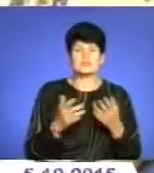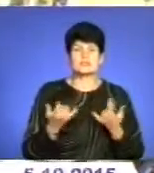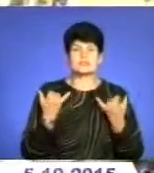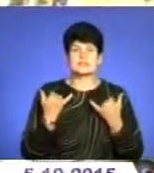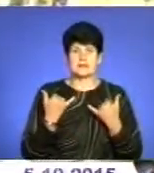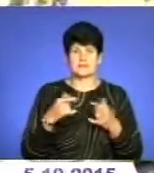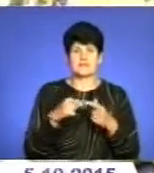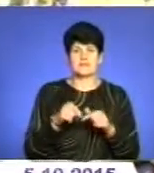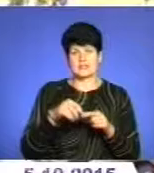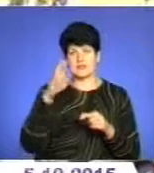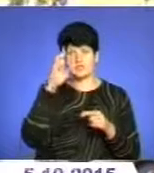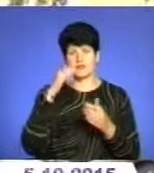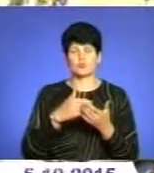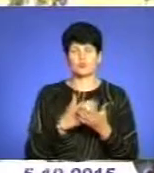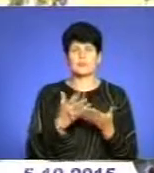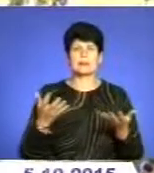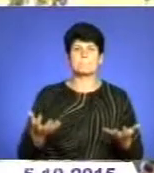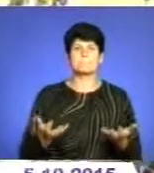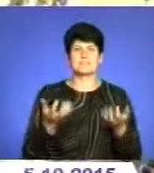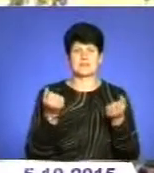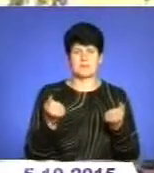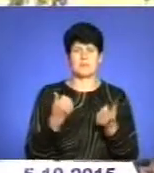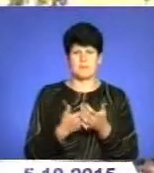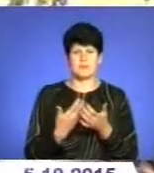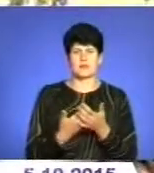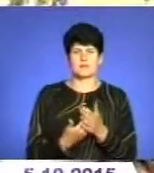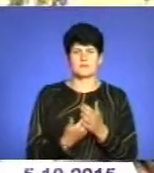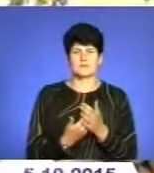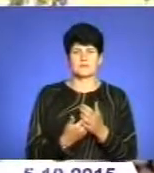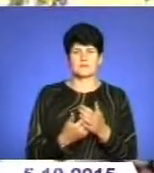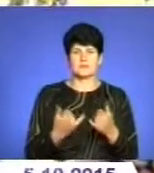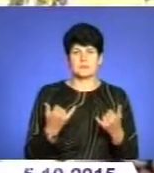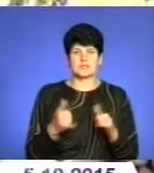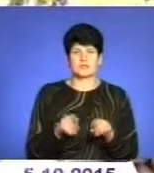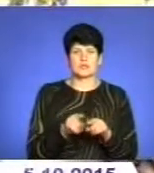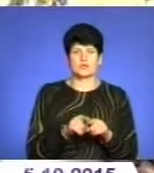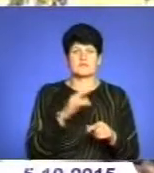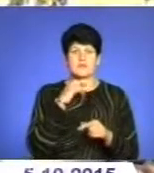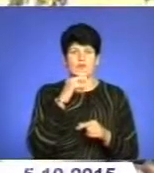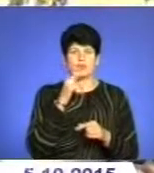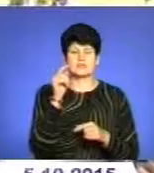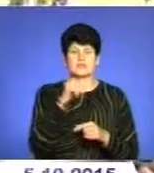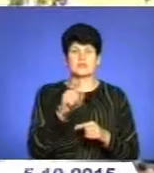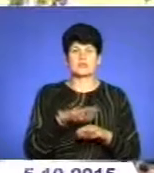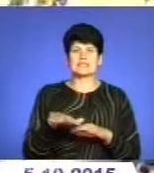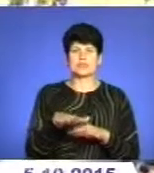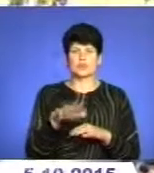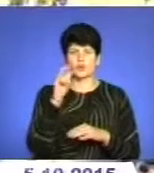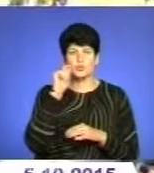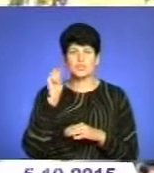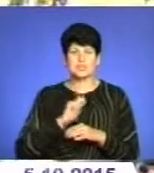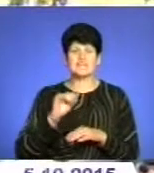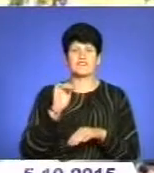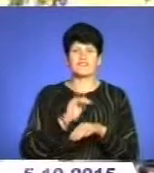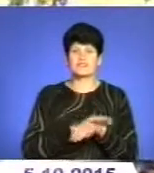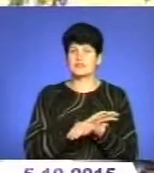сфері державної політики, підтримки, наприклад, так само ми звернемо увагу на те, що зараз на території України фактично